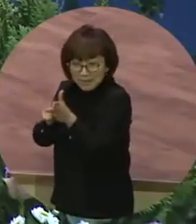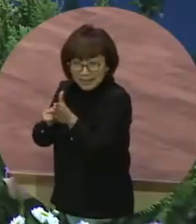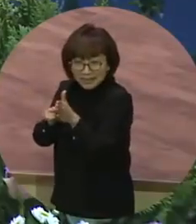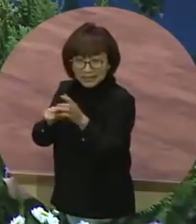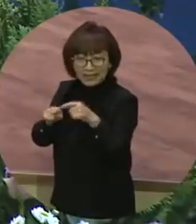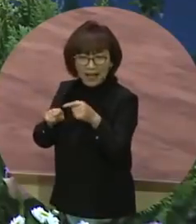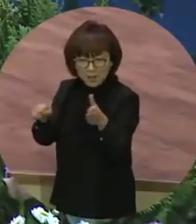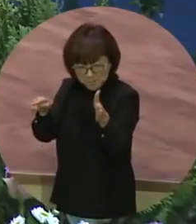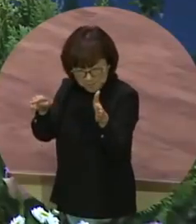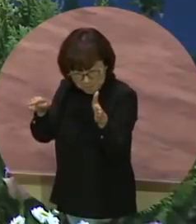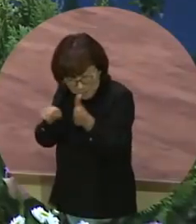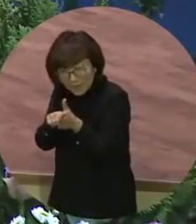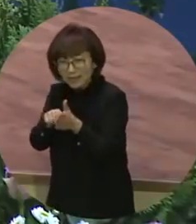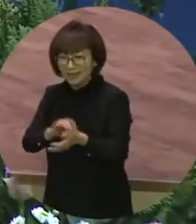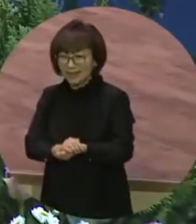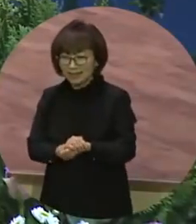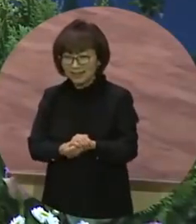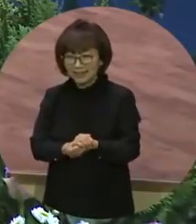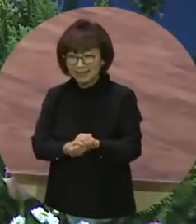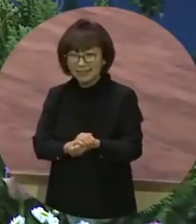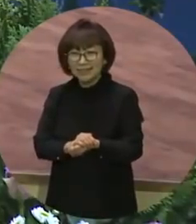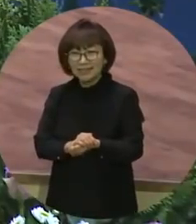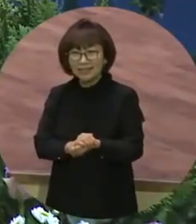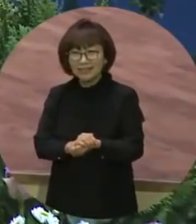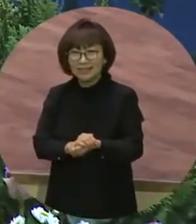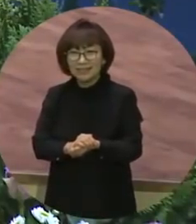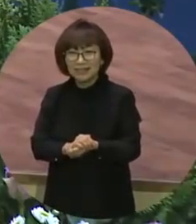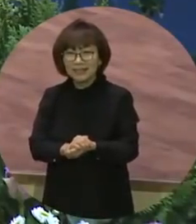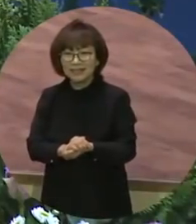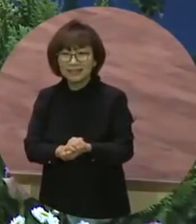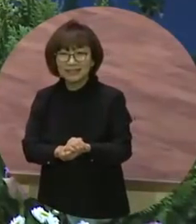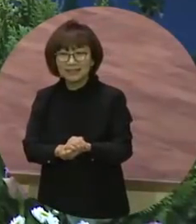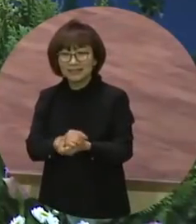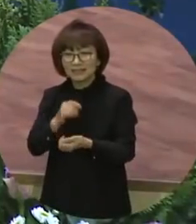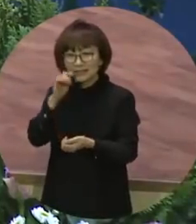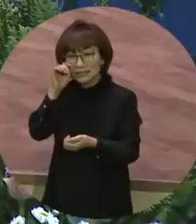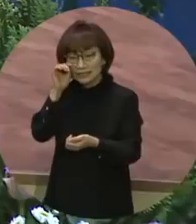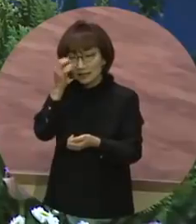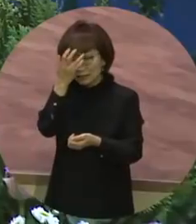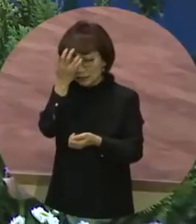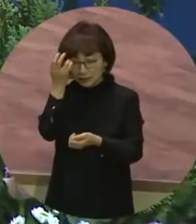사단은요 수천 년 동안 이 말씀을 가리기 위해서 애를 씁니다.